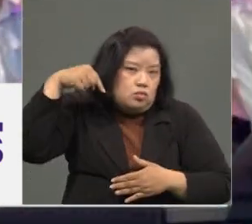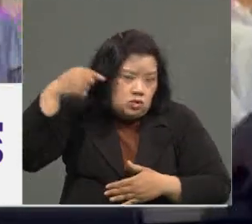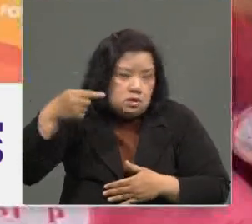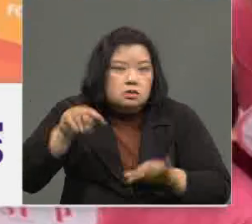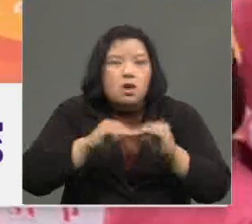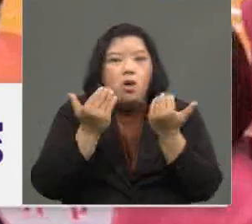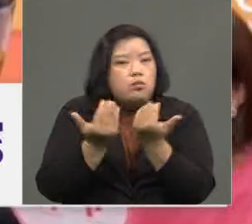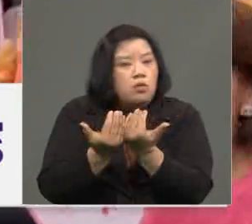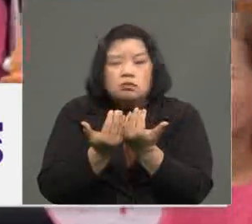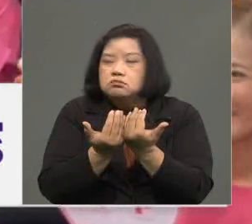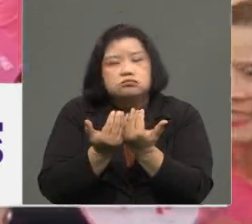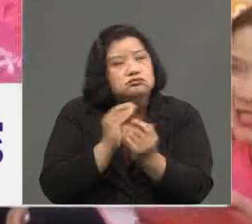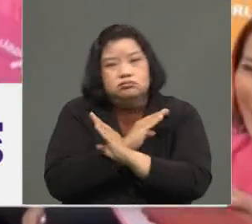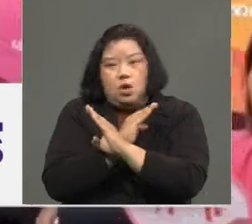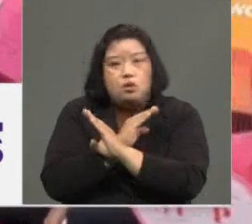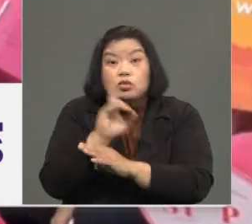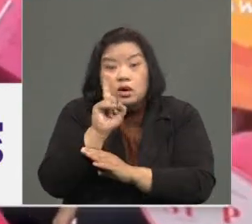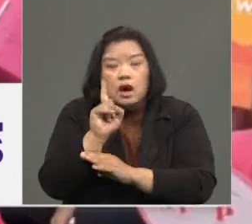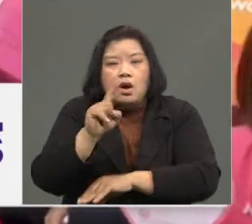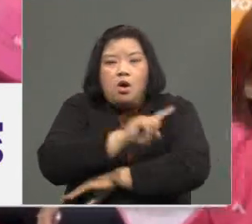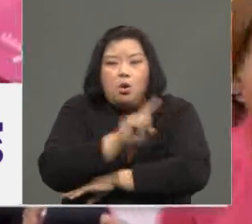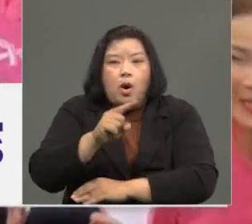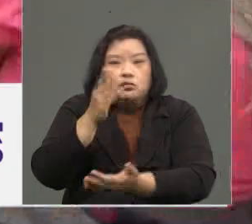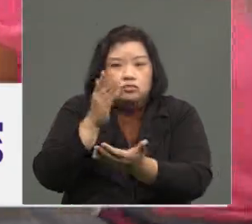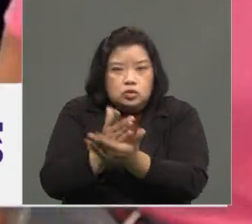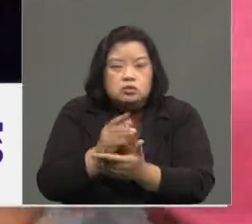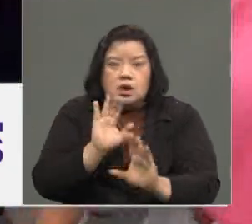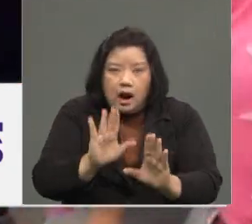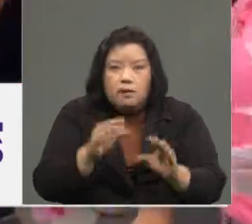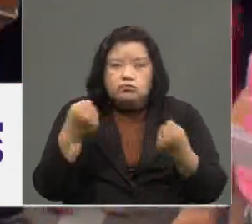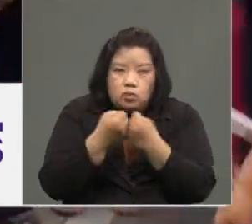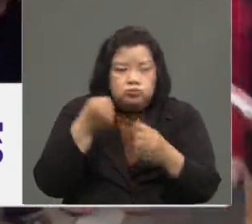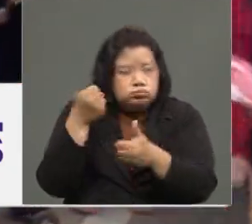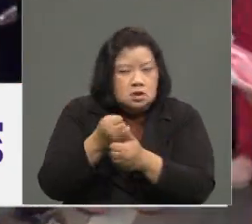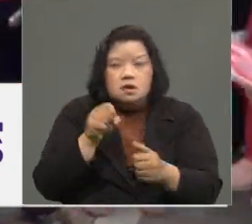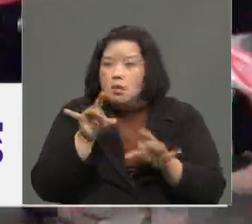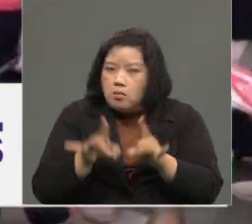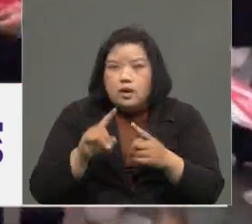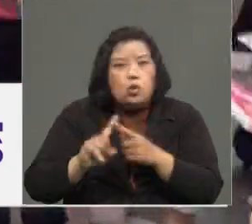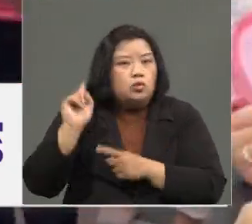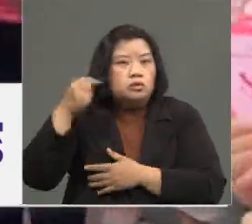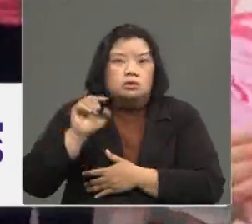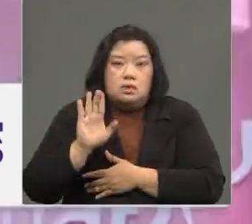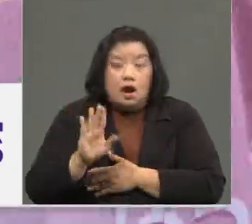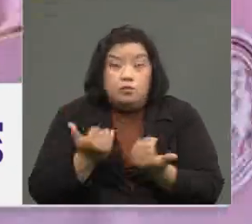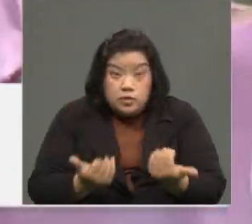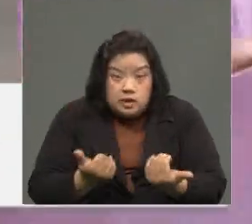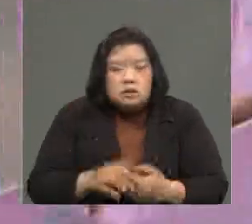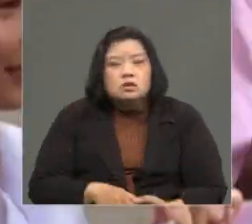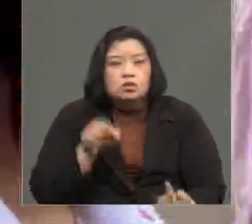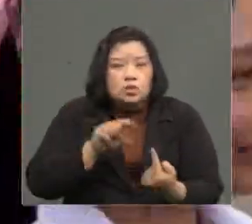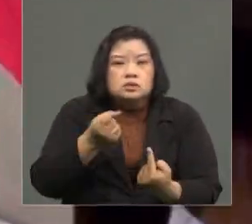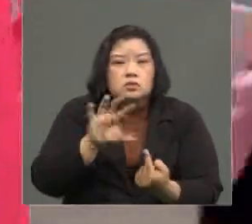ครอบครัวเนื่องในวันยุติความรุนแรงต่อสตรีสากลซึ่งองค์การสหประชาชาติได้กำหนดให้ตรงกับวันที่ 25